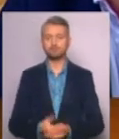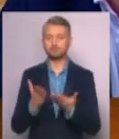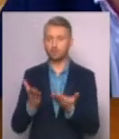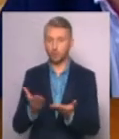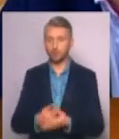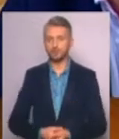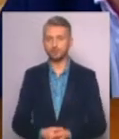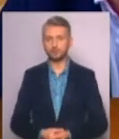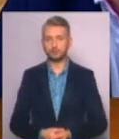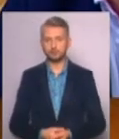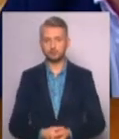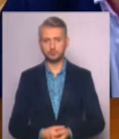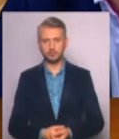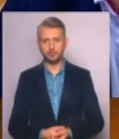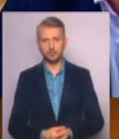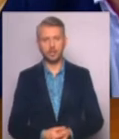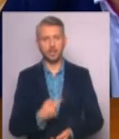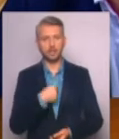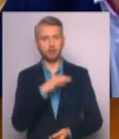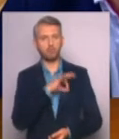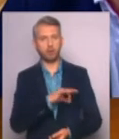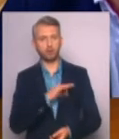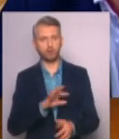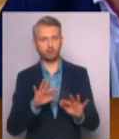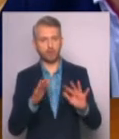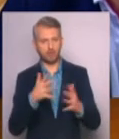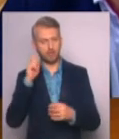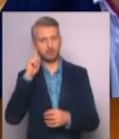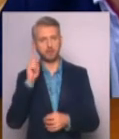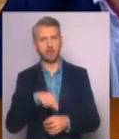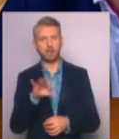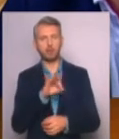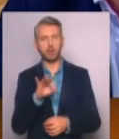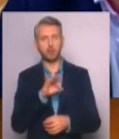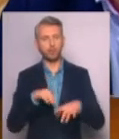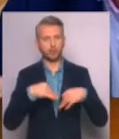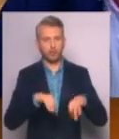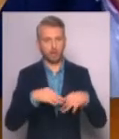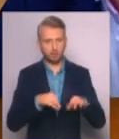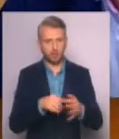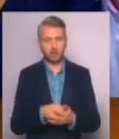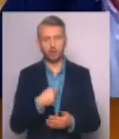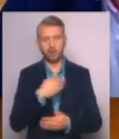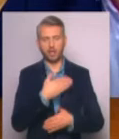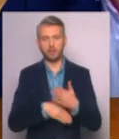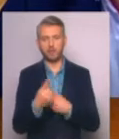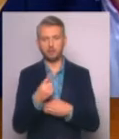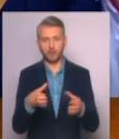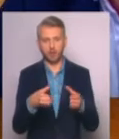ласка. Я пользуюсь моментом, знаете, вот по поводу транспорта. Я инвалид первой